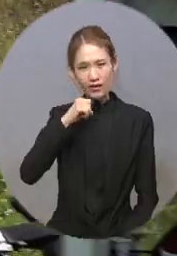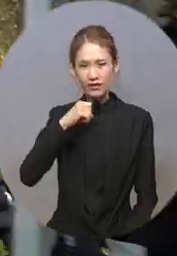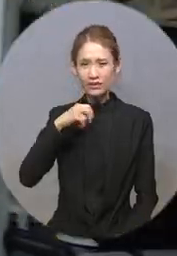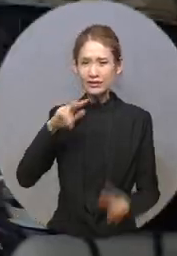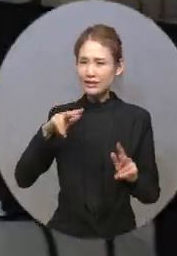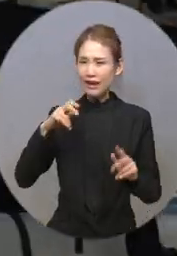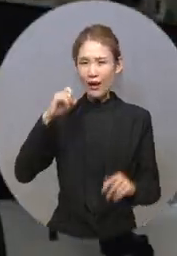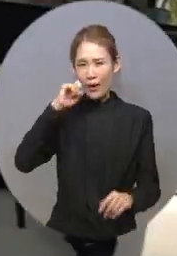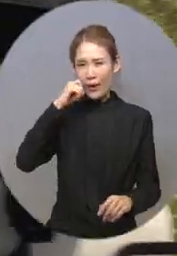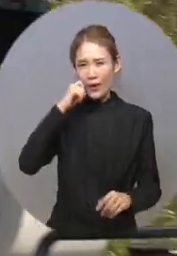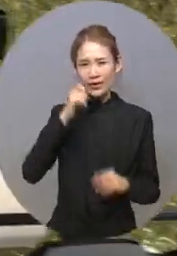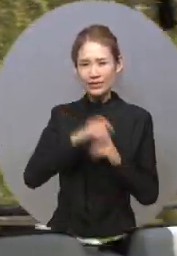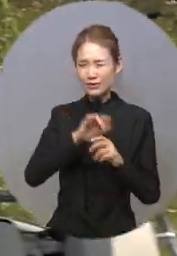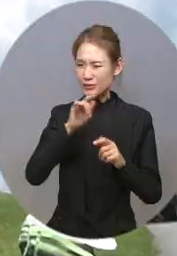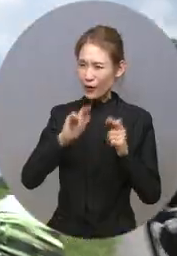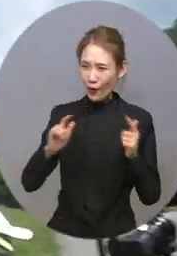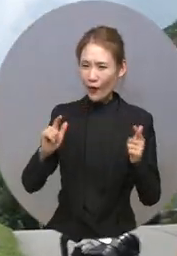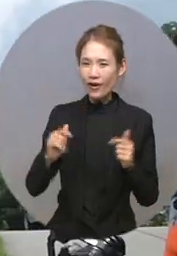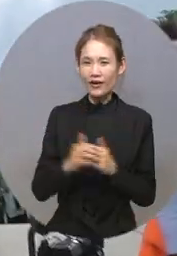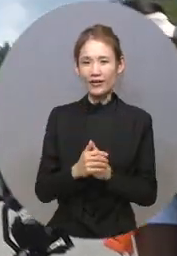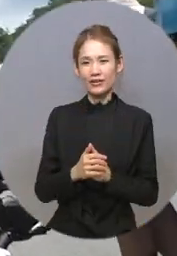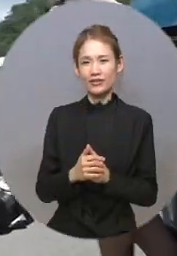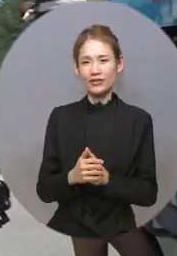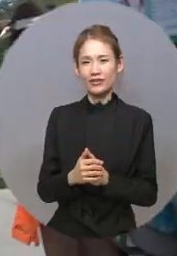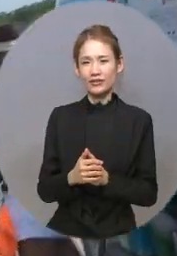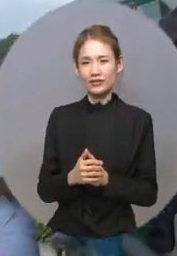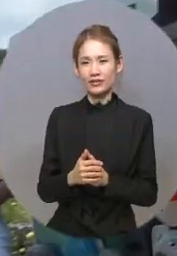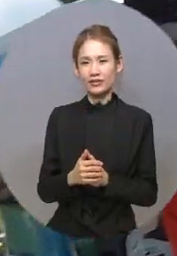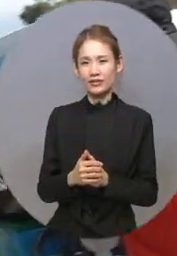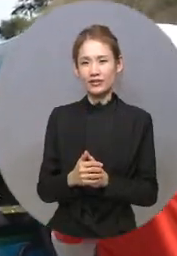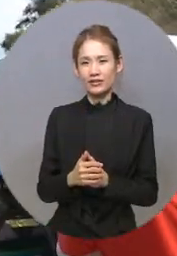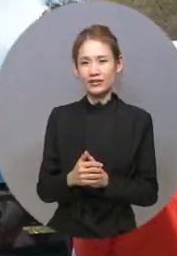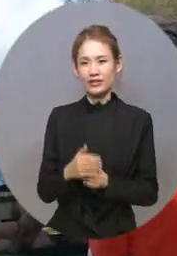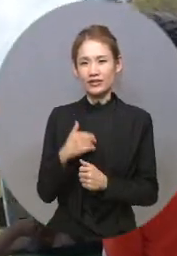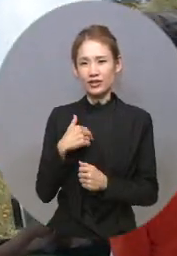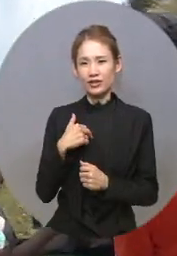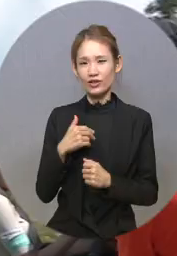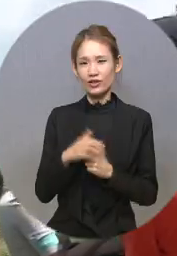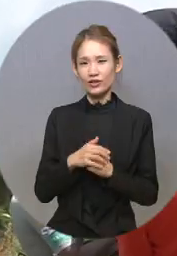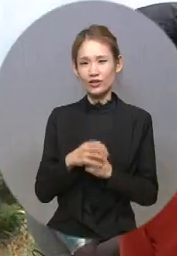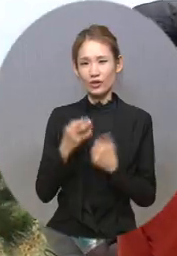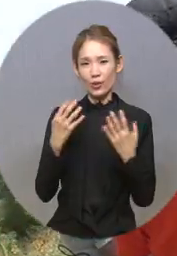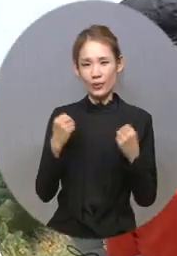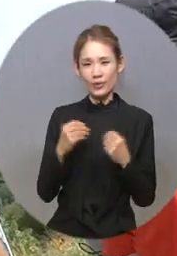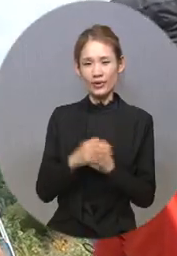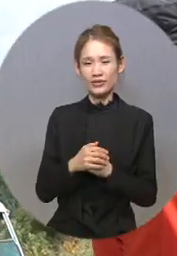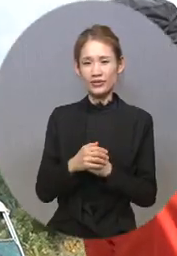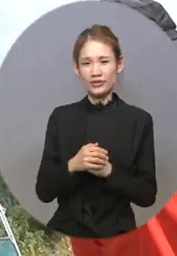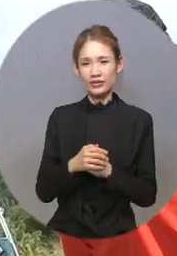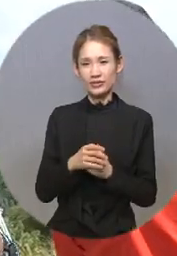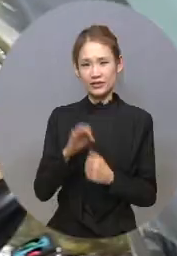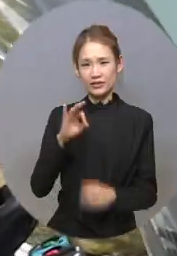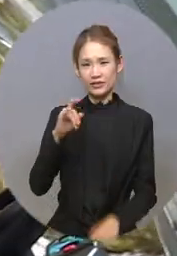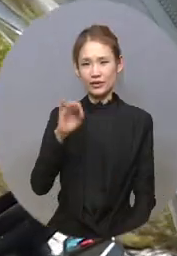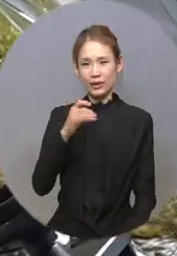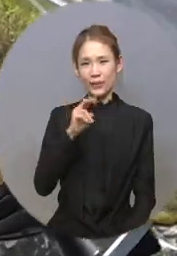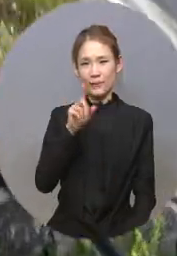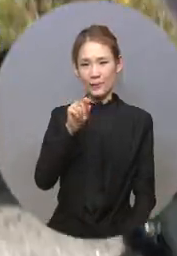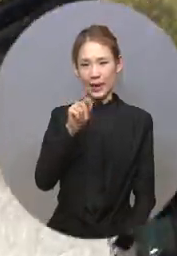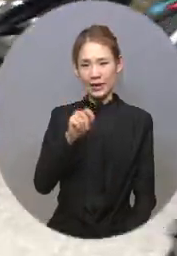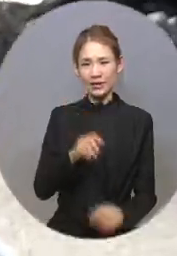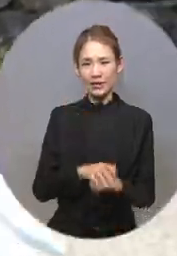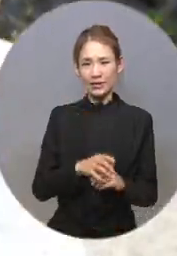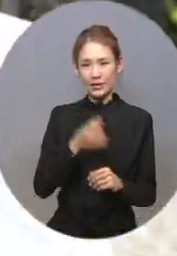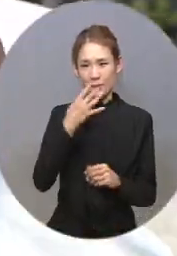잡겠다. 여러 가지로. 오빠 대박. 일단 저는 네. 전 아직 돈이 많아가지고 물을 한 잔 먹. 만 원. 막걸리